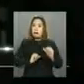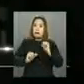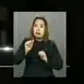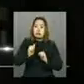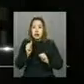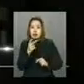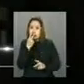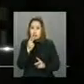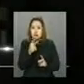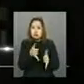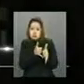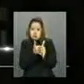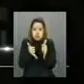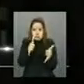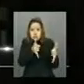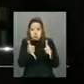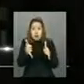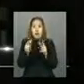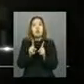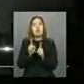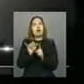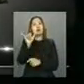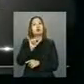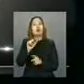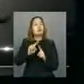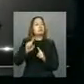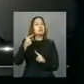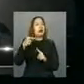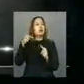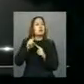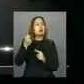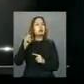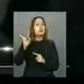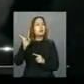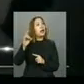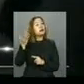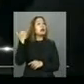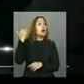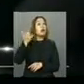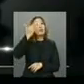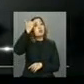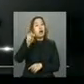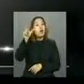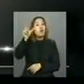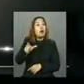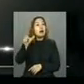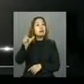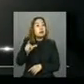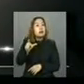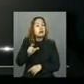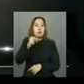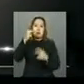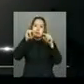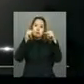ซึ่งเริ่มเข้าไปอย่างยุโรปช่วงกลางศตวรรษที่18เมื่อมิชนารีฝรั่งเศสที่เดินทางกลับจากจีนนำการแสดงละ